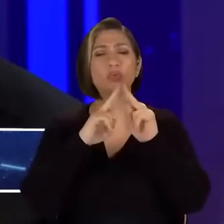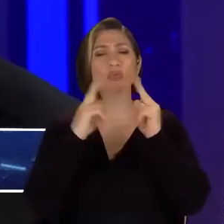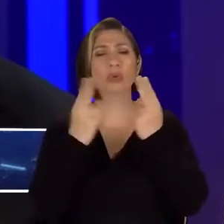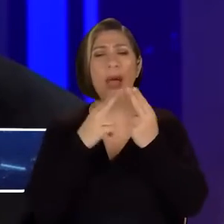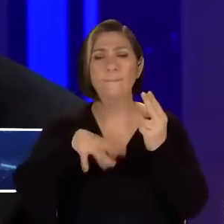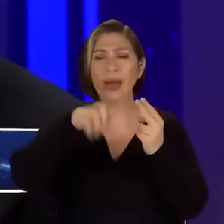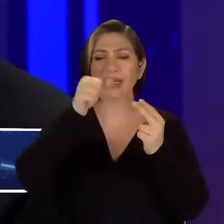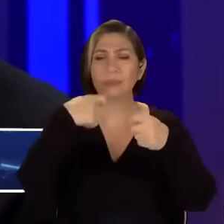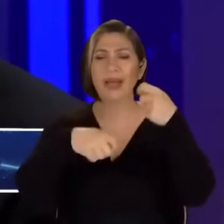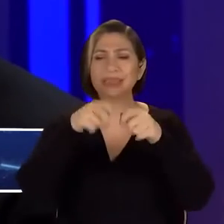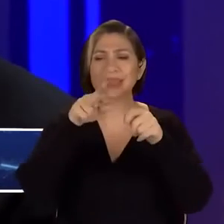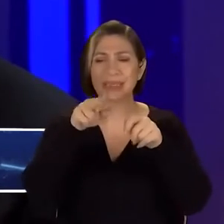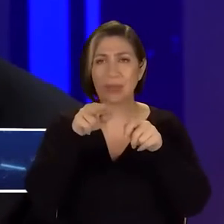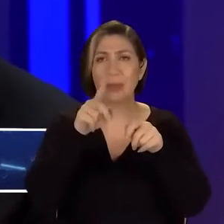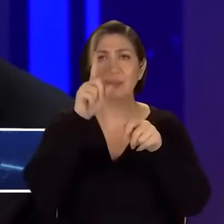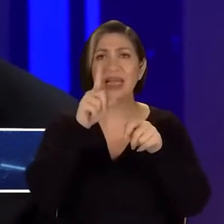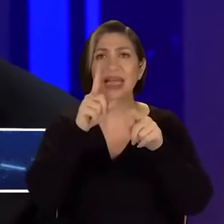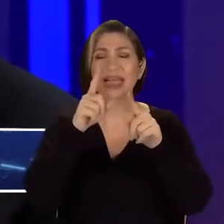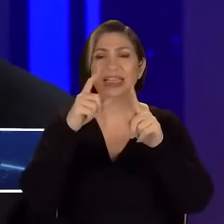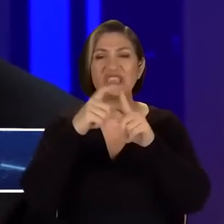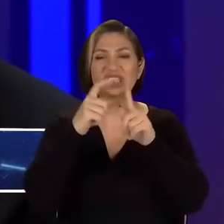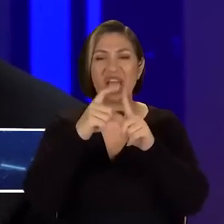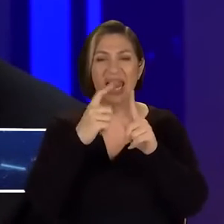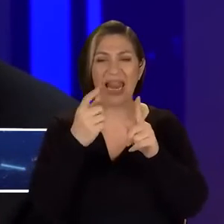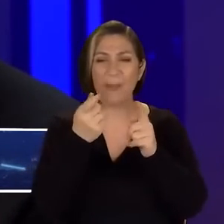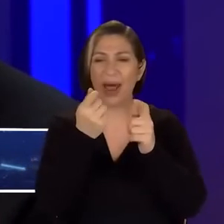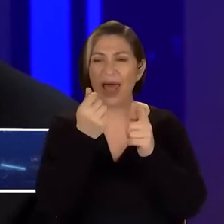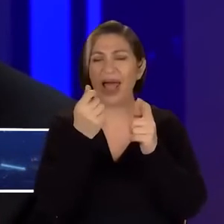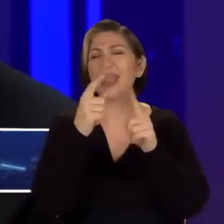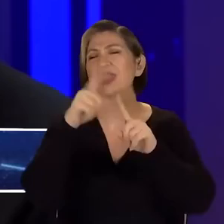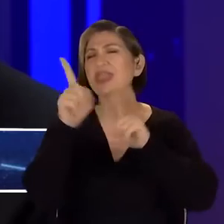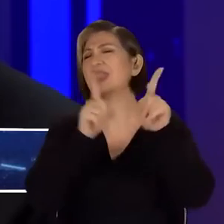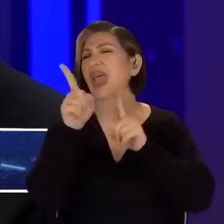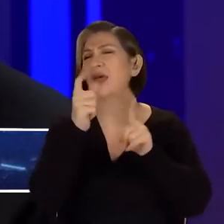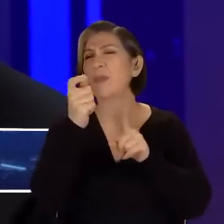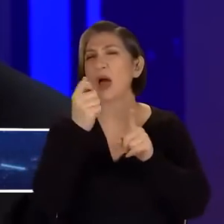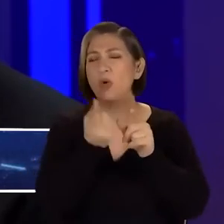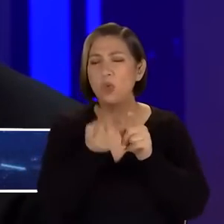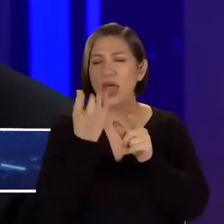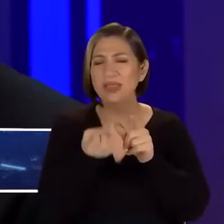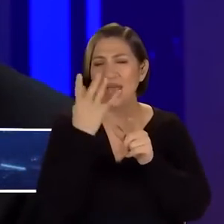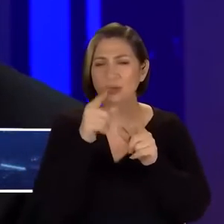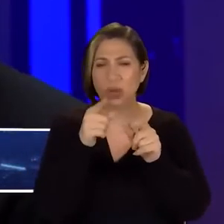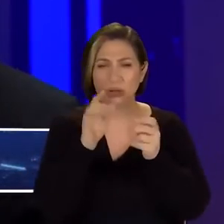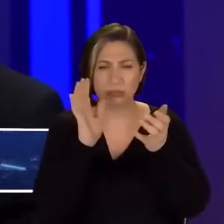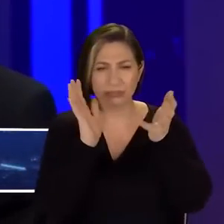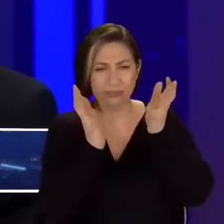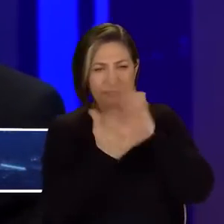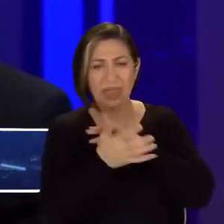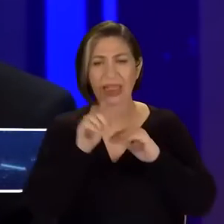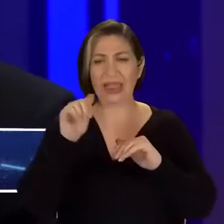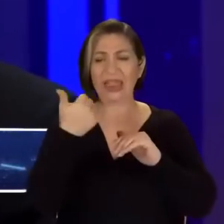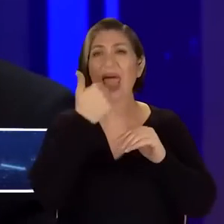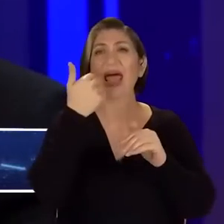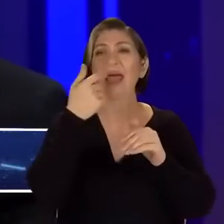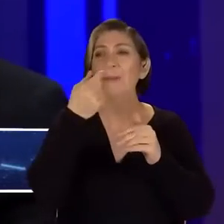bankası gibi işte bir dijital varlık üreten, bunu da daha çok işte kullanıcıların evrimleşmesiyle şu anda görüyoruz ki daha çok değer saklama